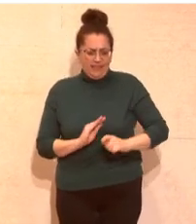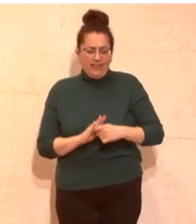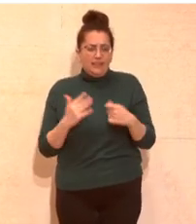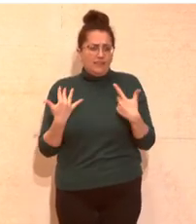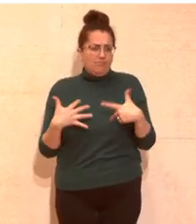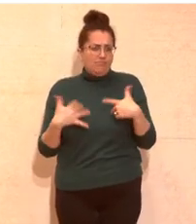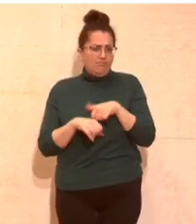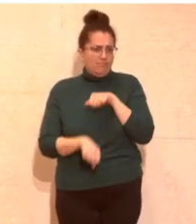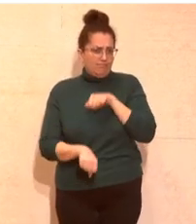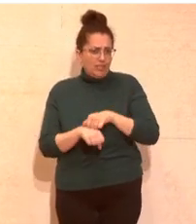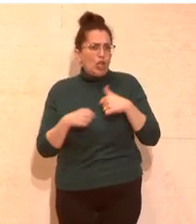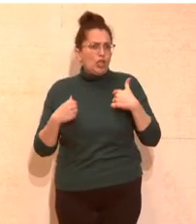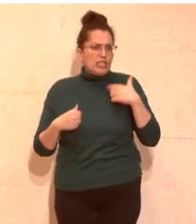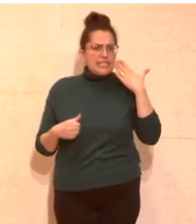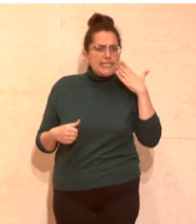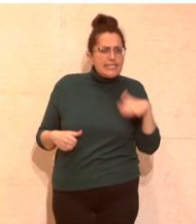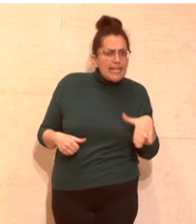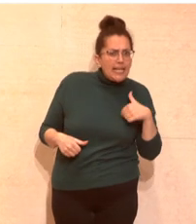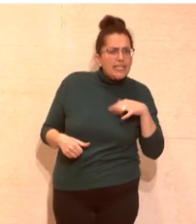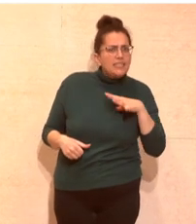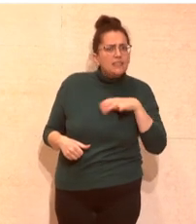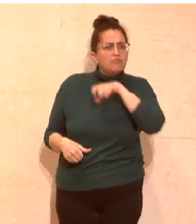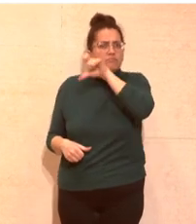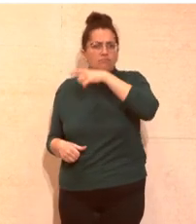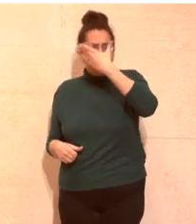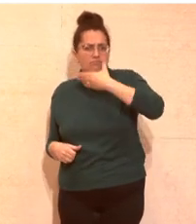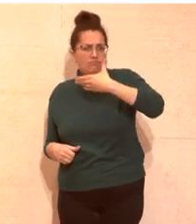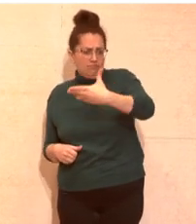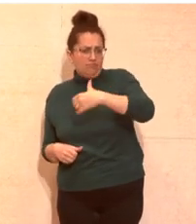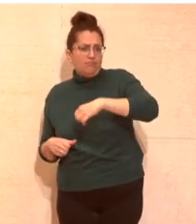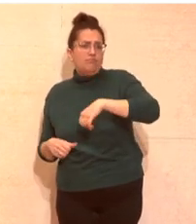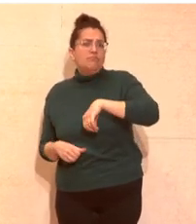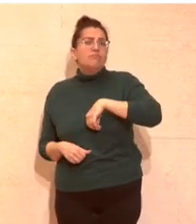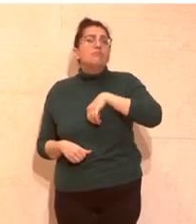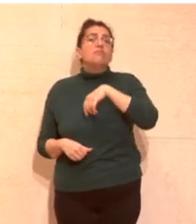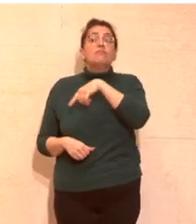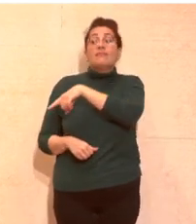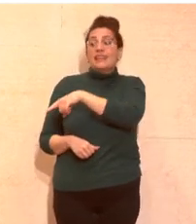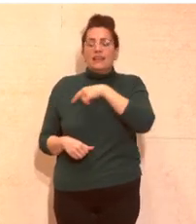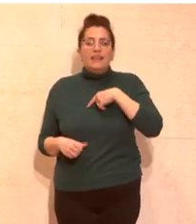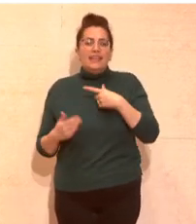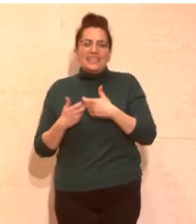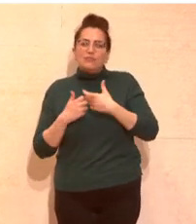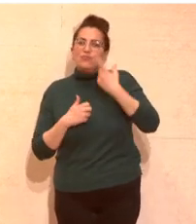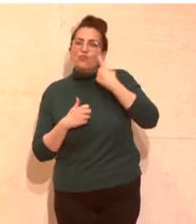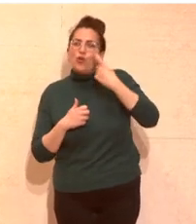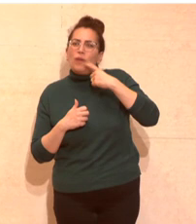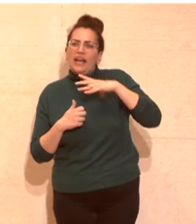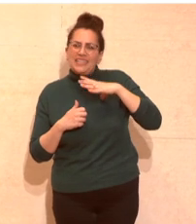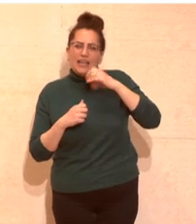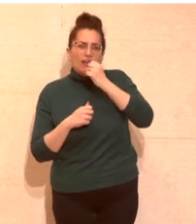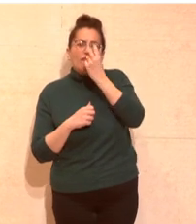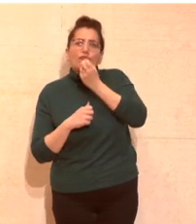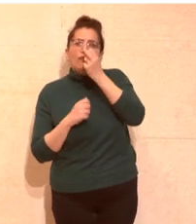siècle, avec Jean-Jacques d'Orthous de Méran, qui était un astronome français, qui s'étonnait de voir les feuilles de sensitive s'ouvrir et se